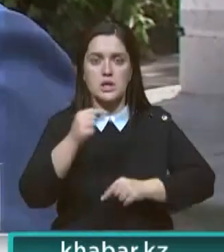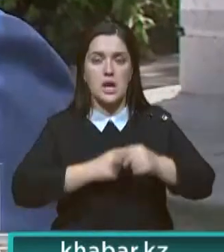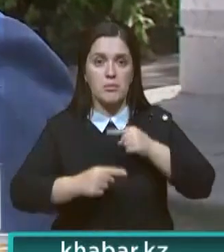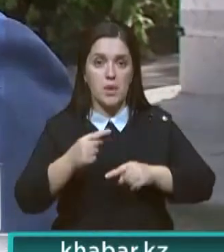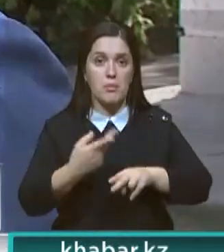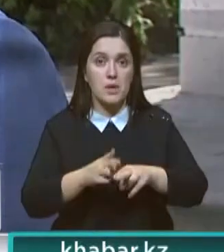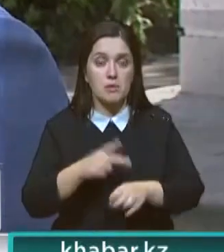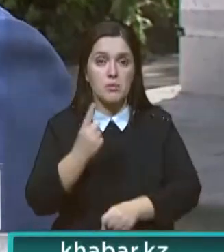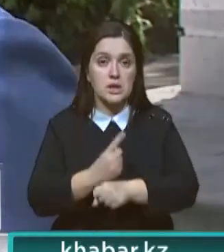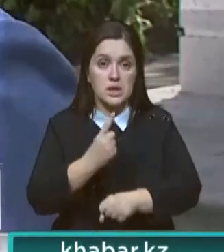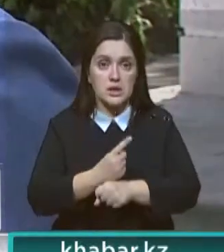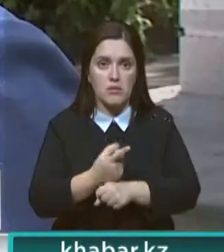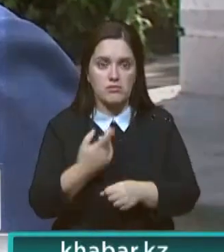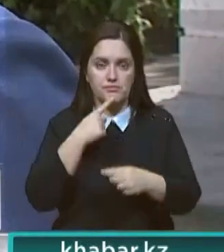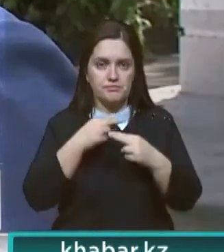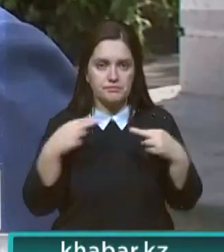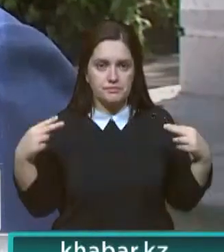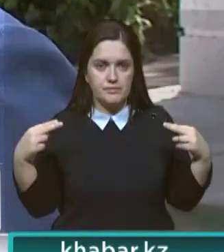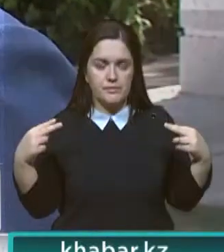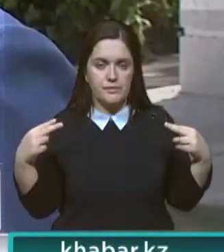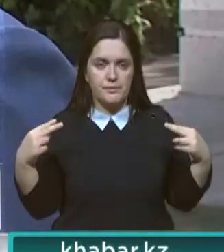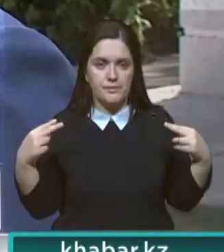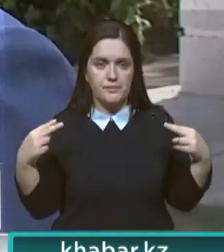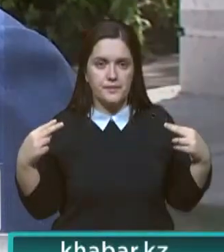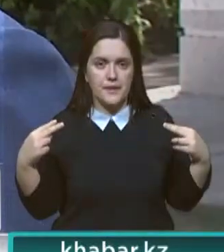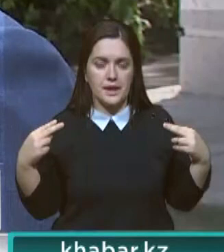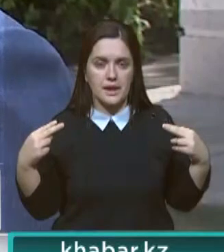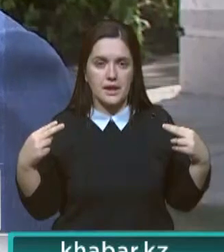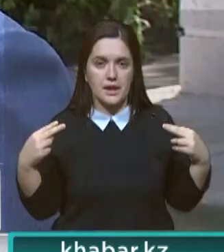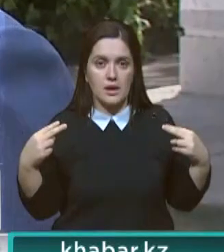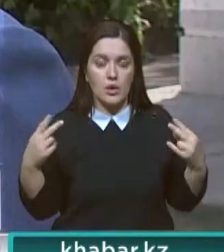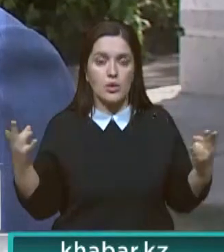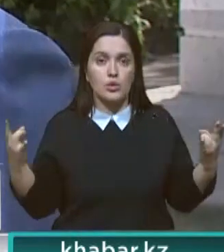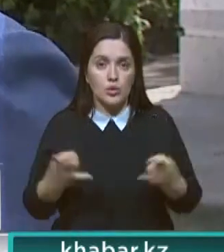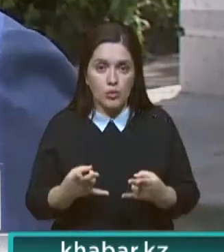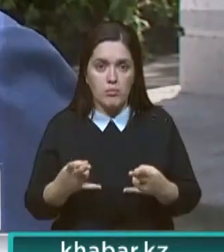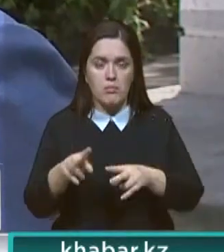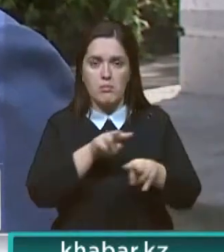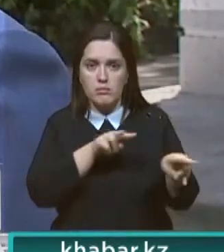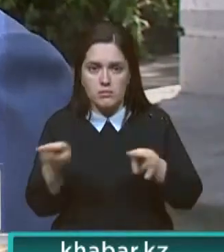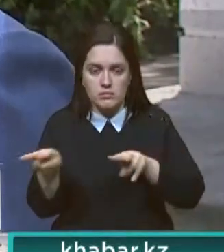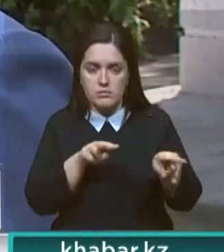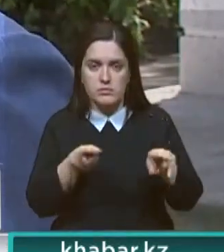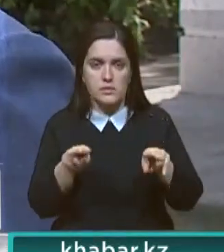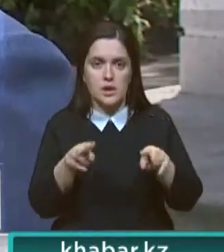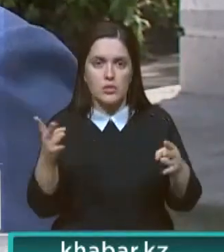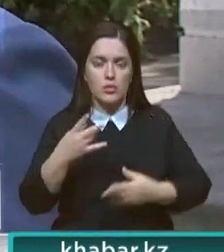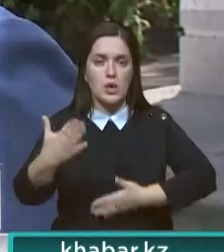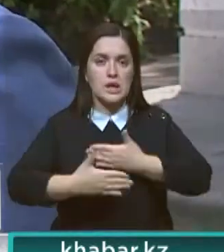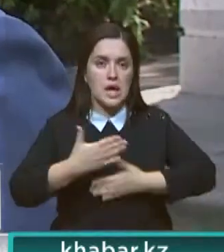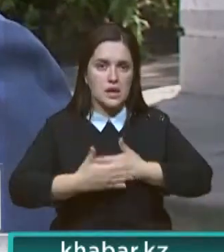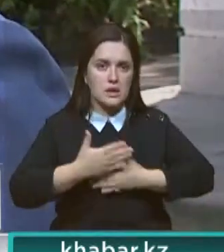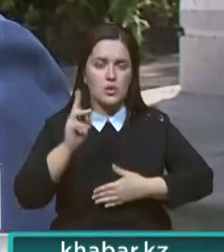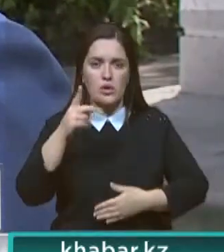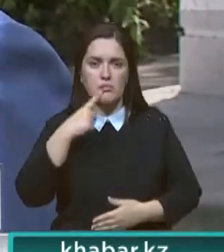поэтому нельзя. Но это отмазки. Я считаю, что необходимо мониторить, необходимо наказывать